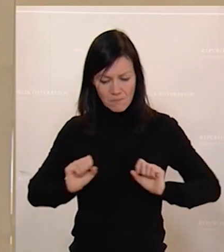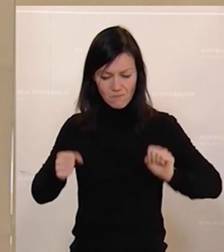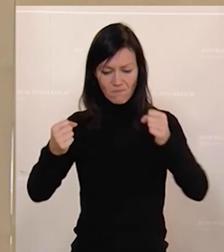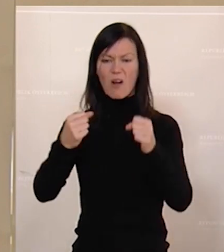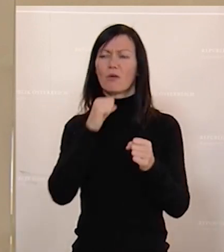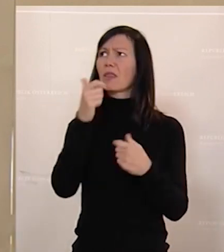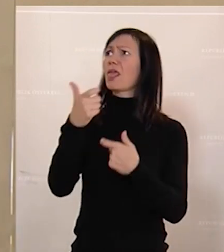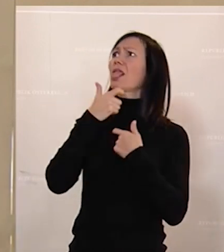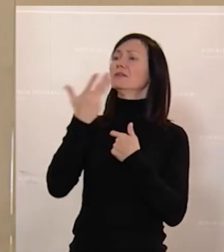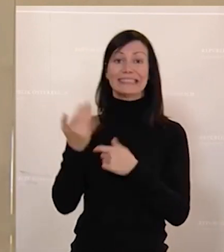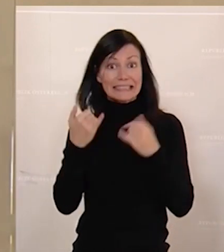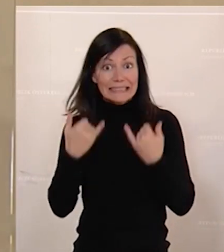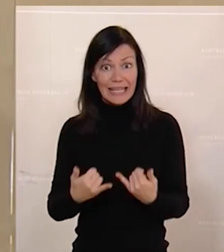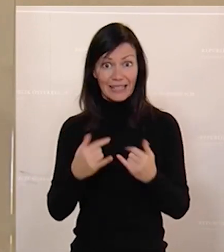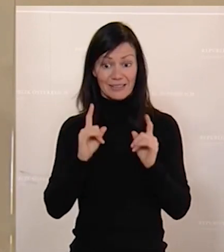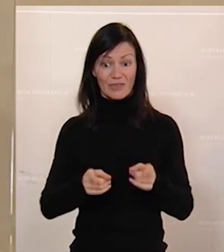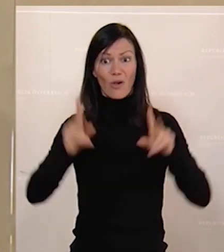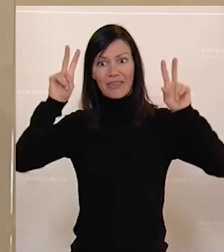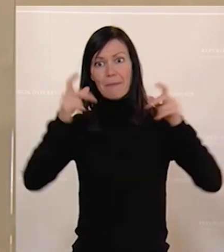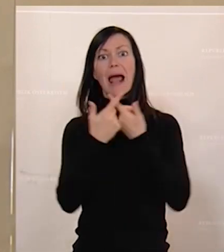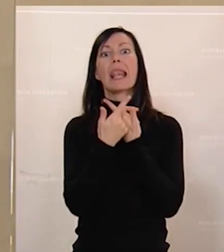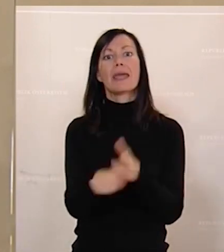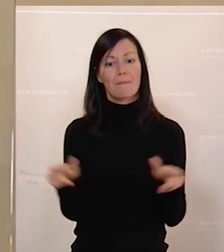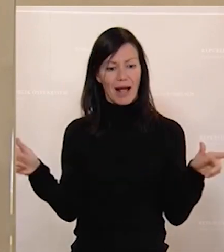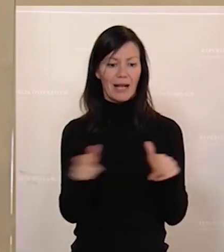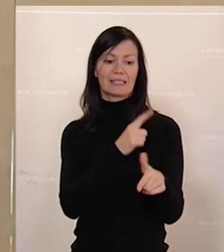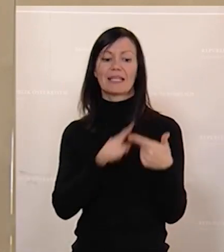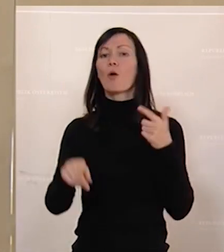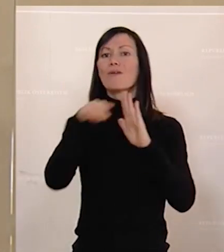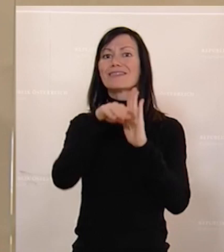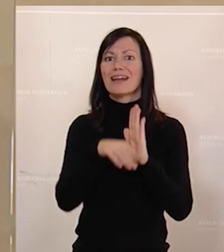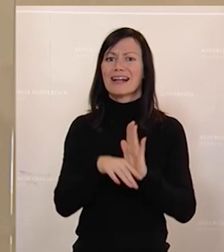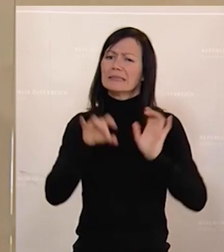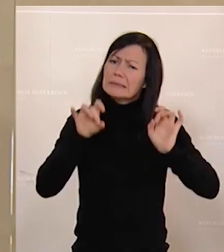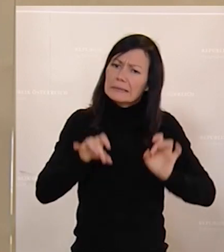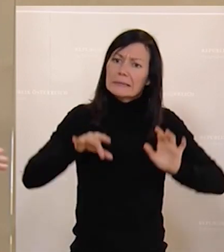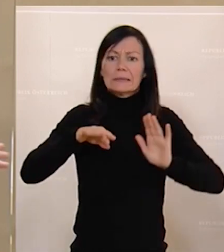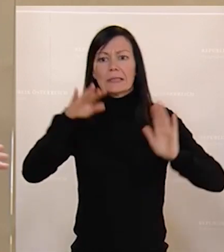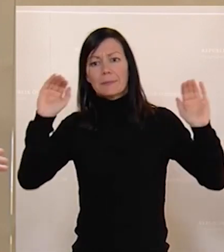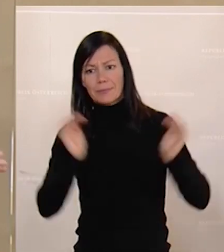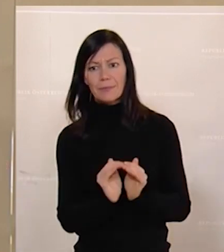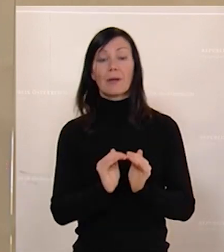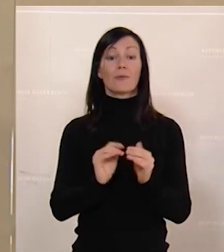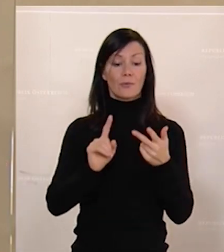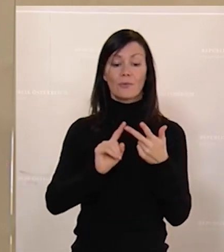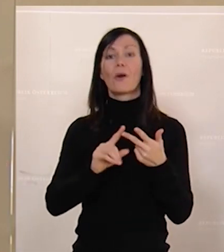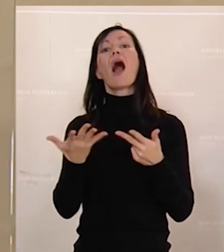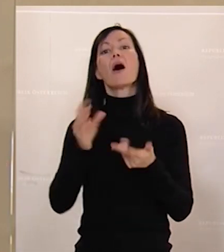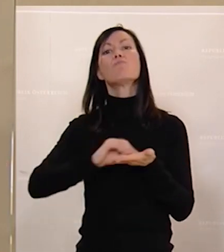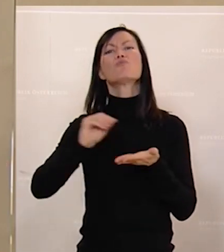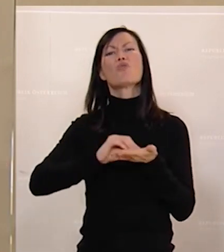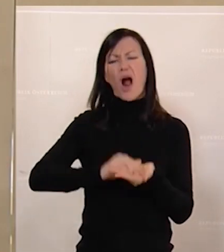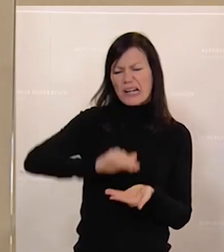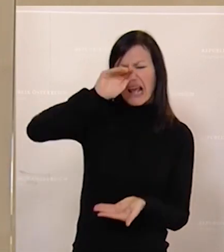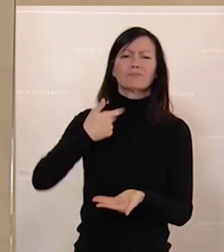gehindert werden. Wir sollten jetzt über Liberalisierung und Deregulierung sprechen und vor allem auch sämtliche Bürokratiemonster beseitigen. Dinge,